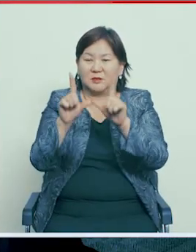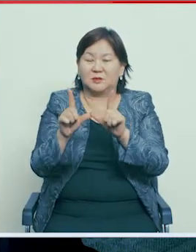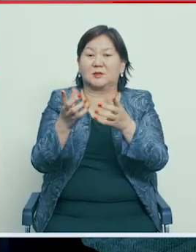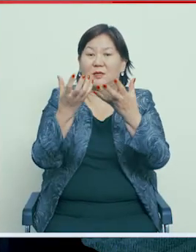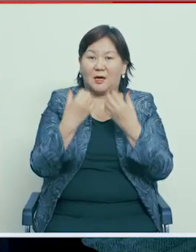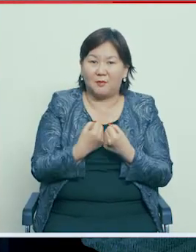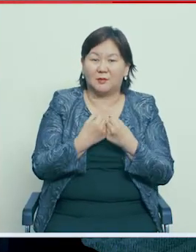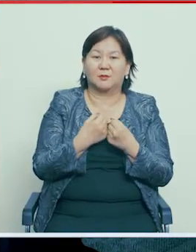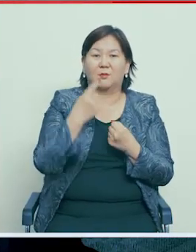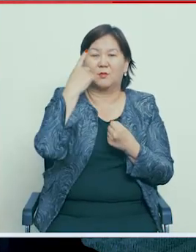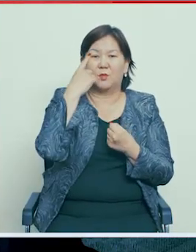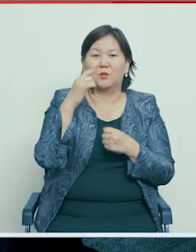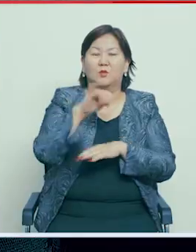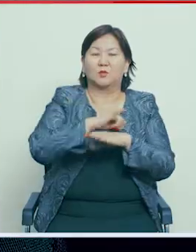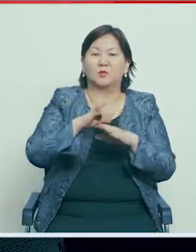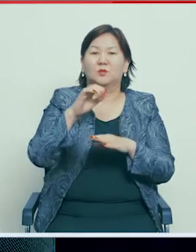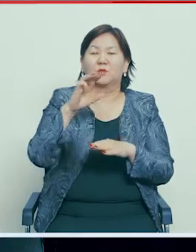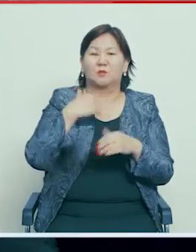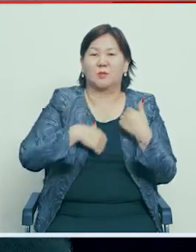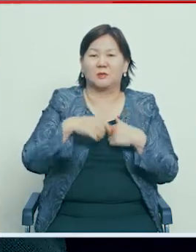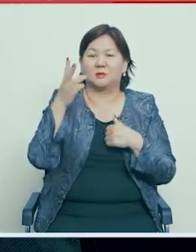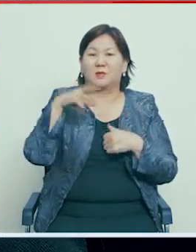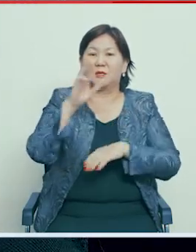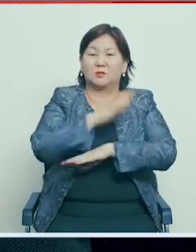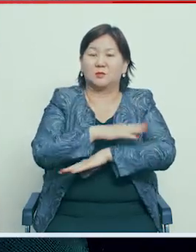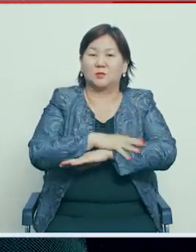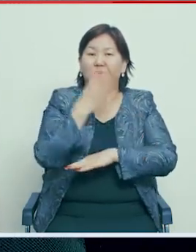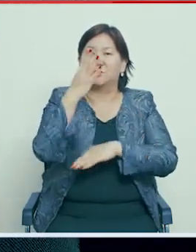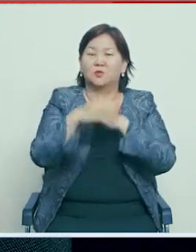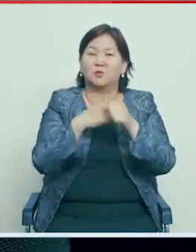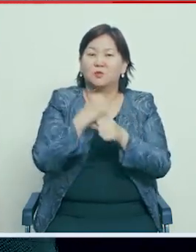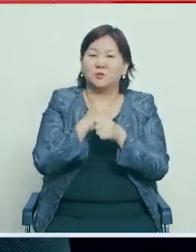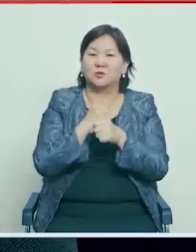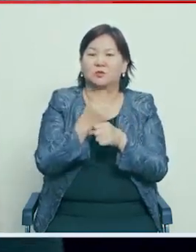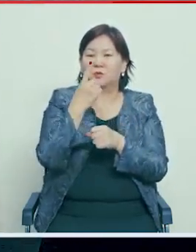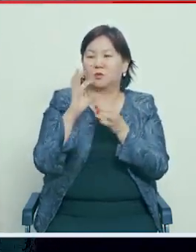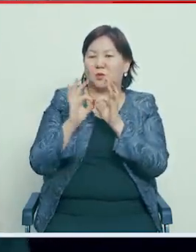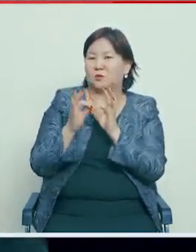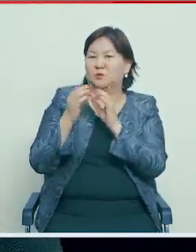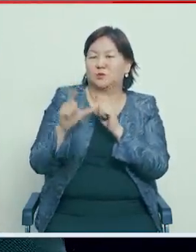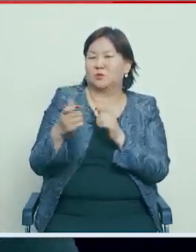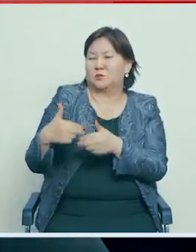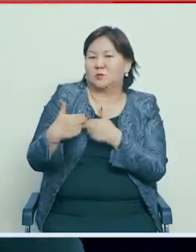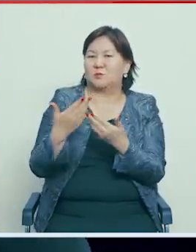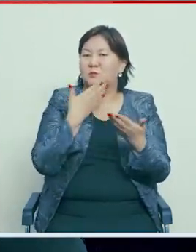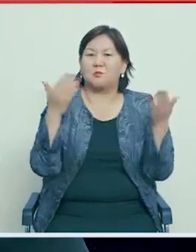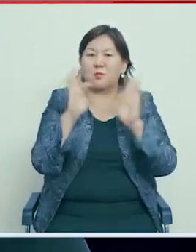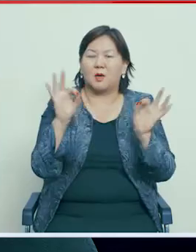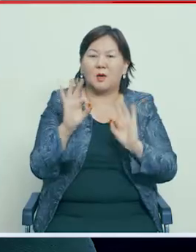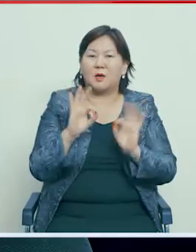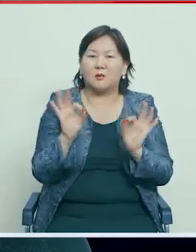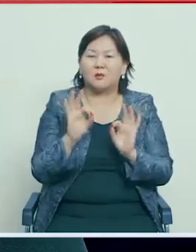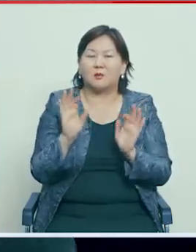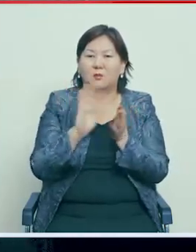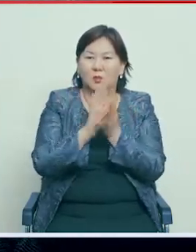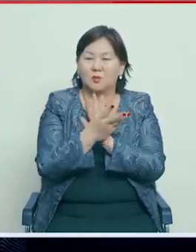би Монгол улсын багшийн их сургууль 4 жил сураад надад нэг ч удаа 4 сар нэг ч удаа орчуулагчийн тусалцаа үзүүлээгүй ийм боломж надад